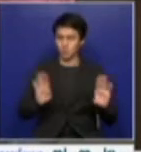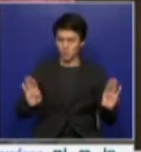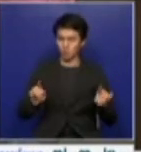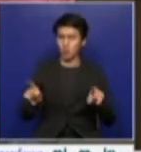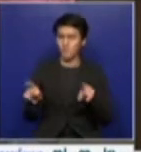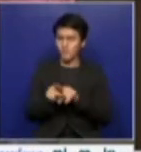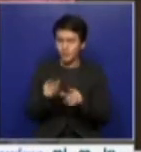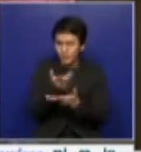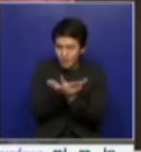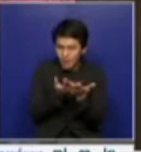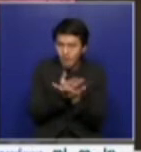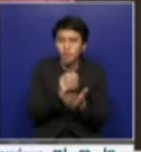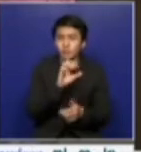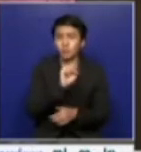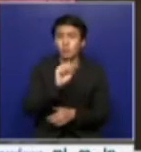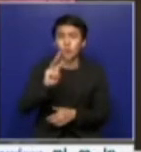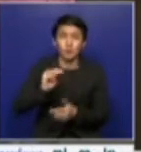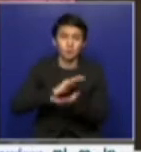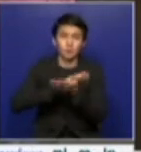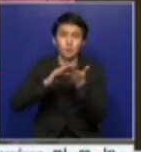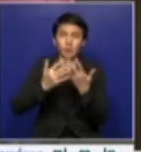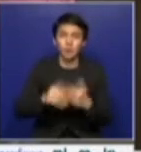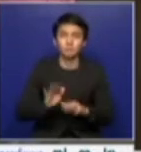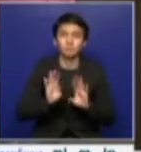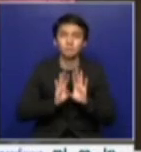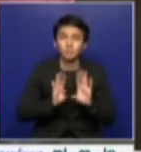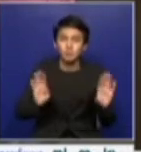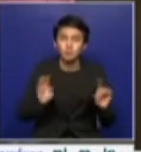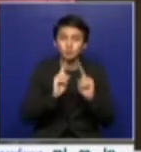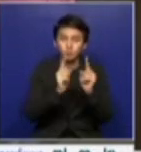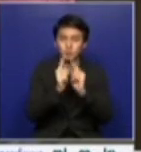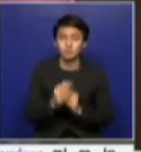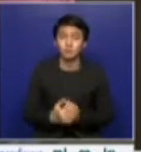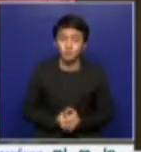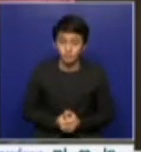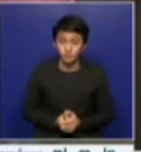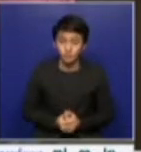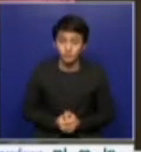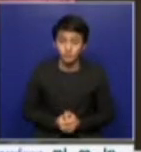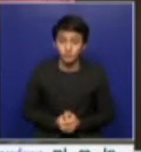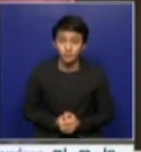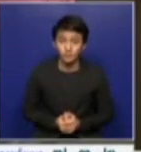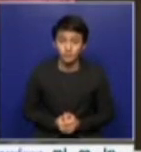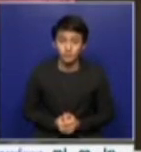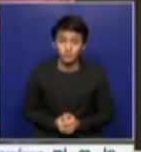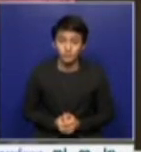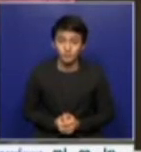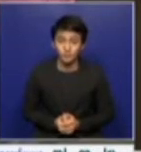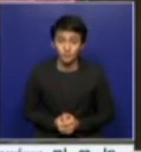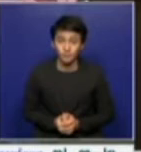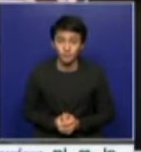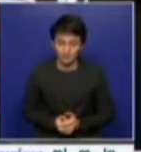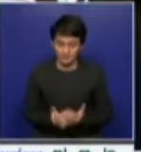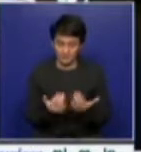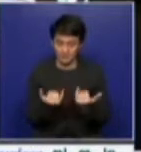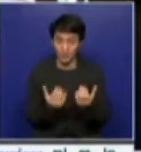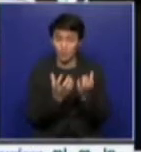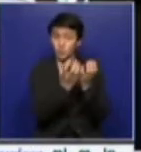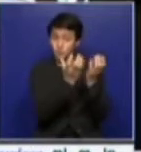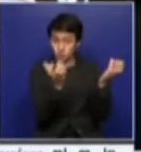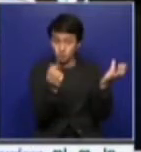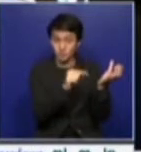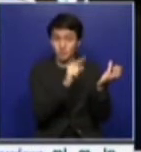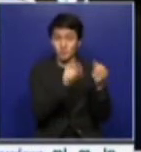สวเรียบร้อยแล้วโน้ทอ่าธรรมทานที่เคารพนอกจากรัฐบาลอูลปี